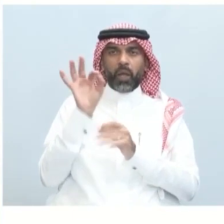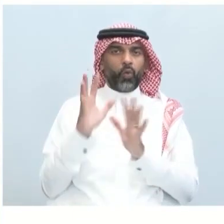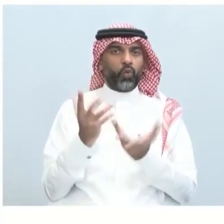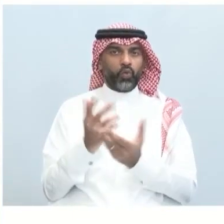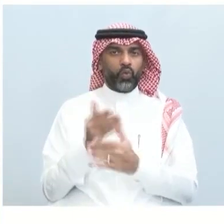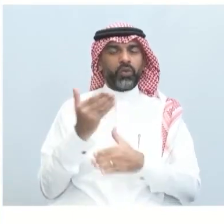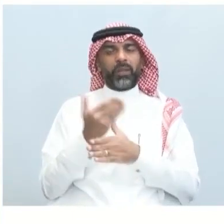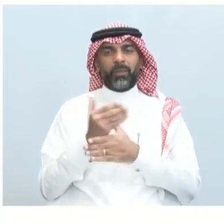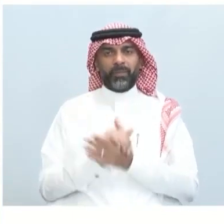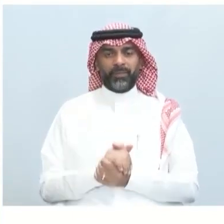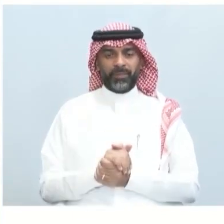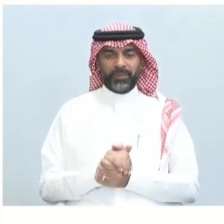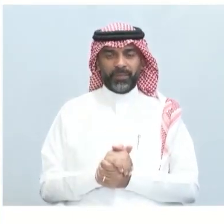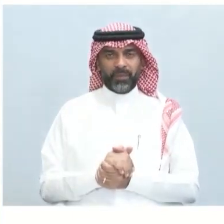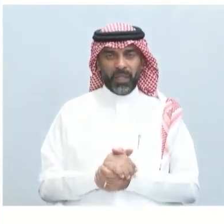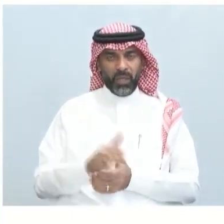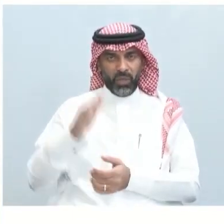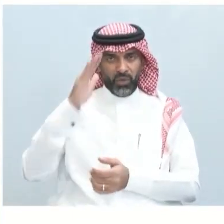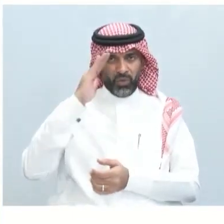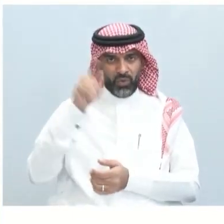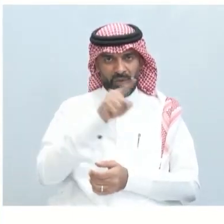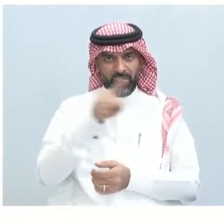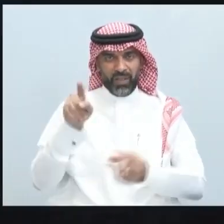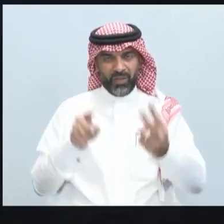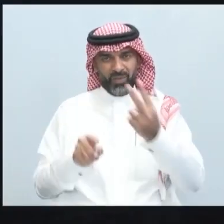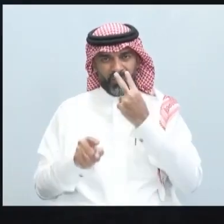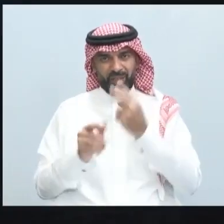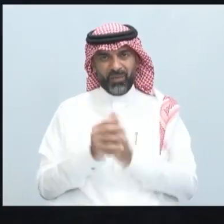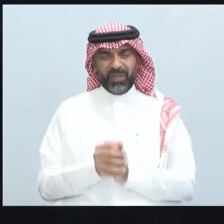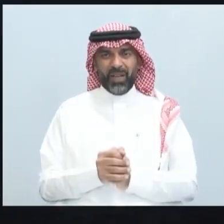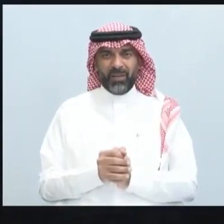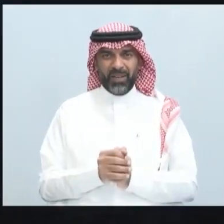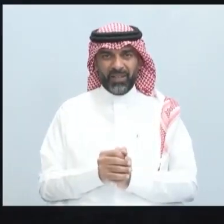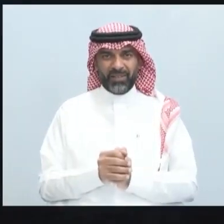شكراً لكم على حسن المتابعة.